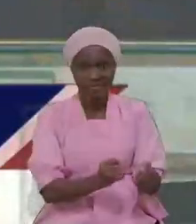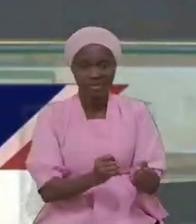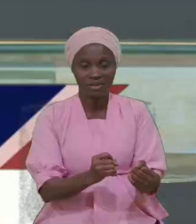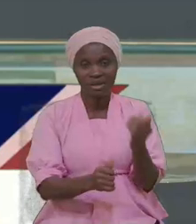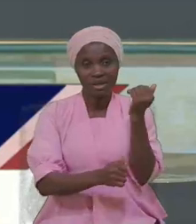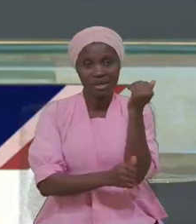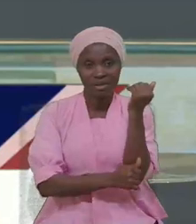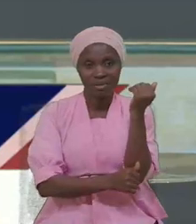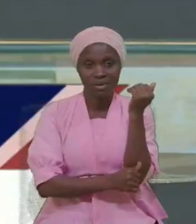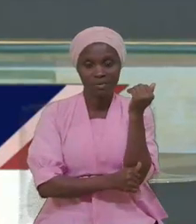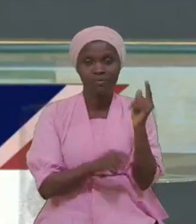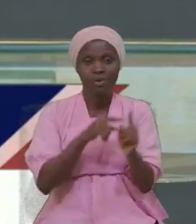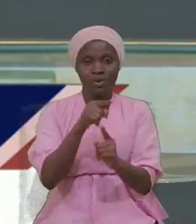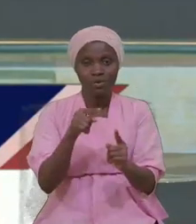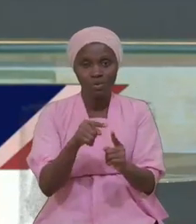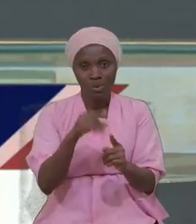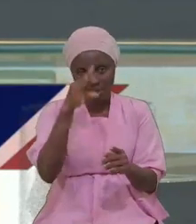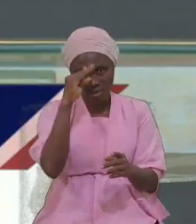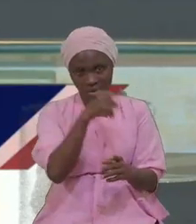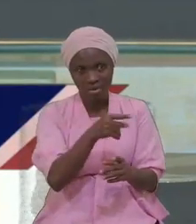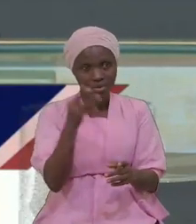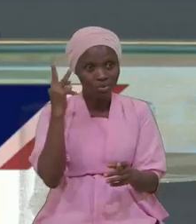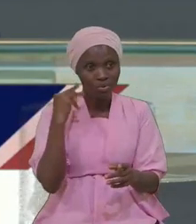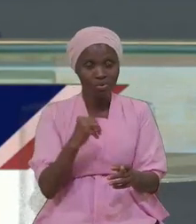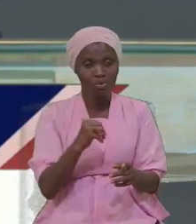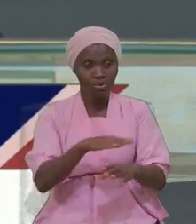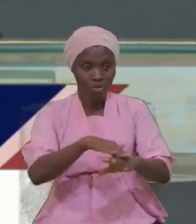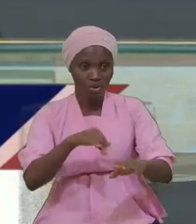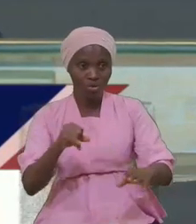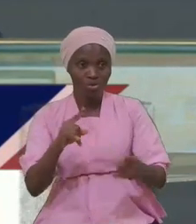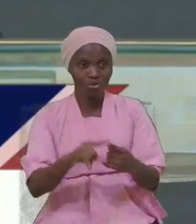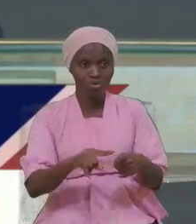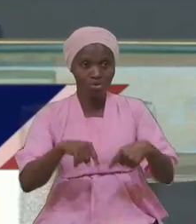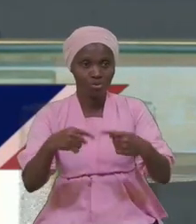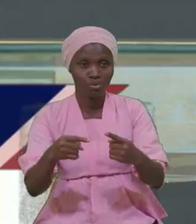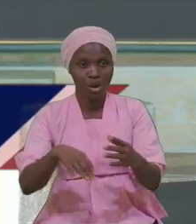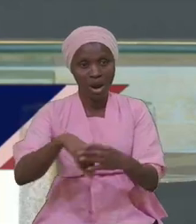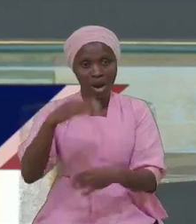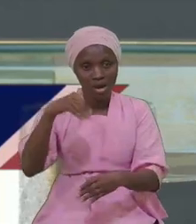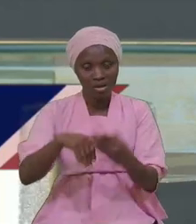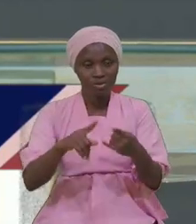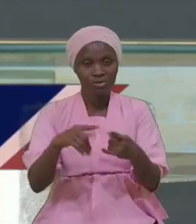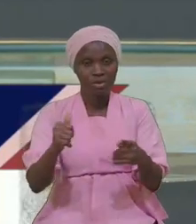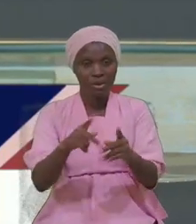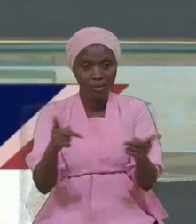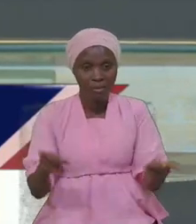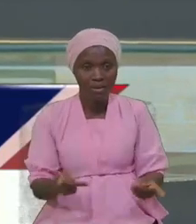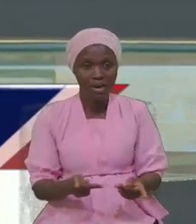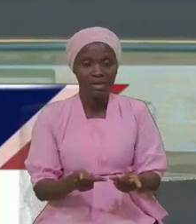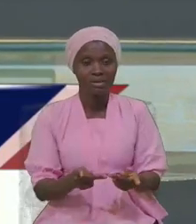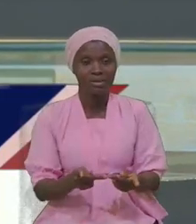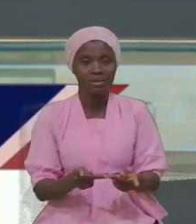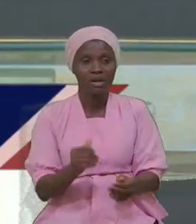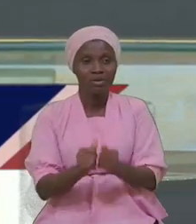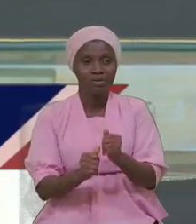Hébreux 11, verset 8. C'est par la foi qu'Abraham, lors de sa vocation, obéit et partit pour un lieu qu'il